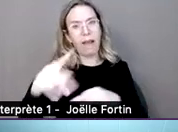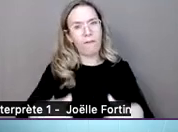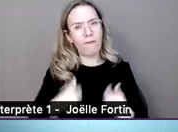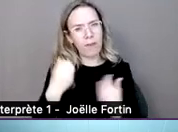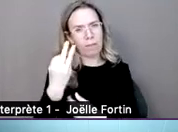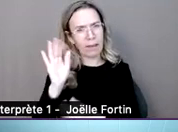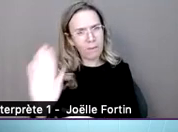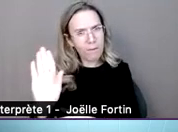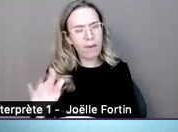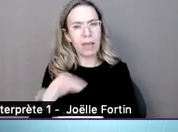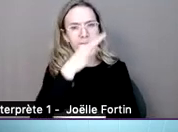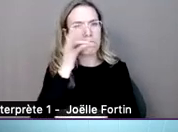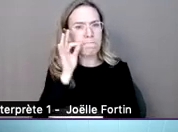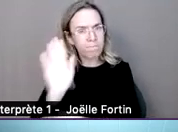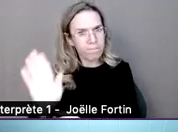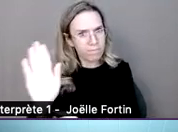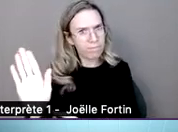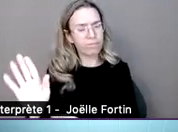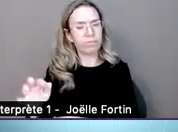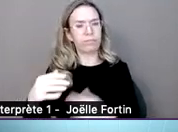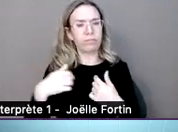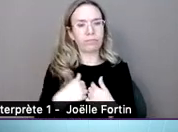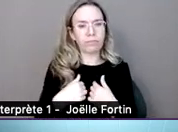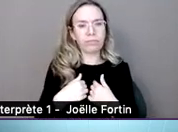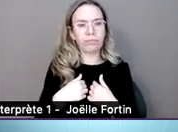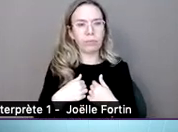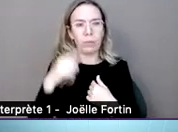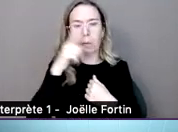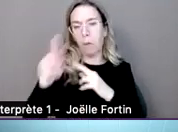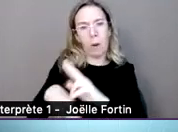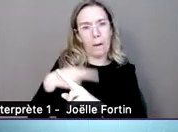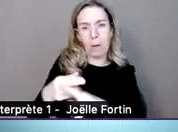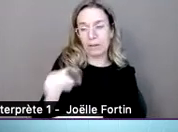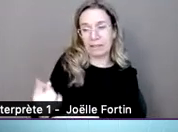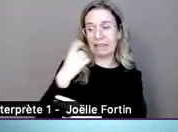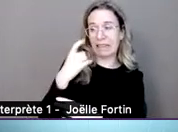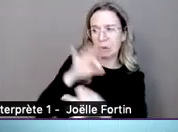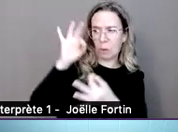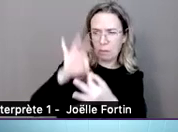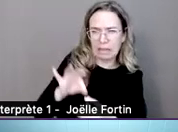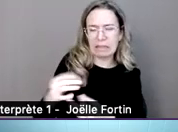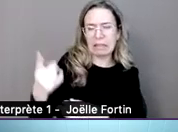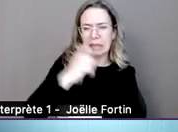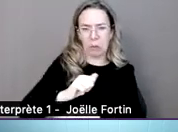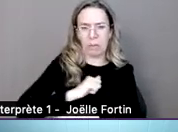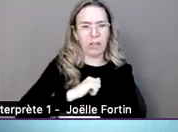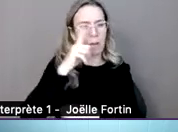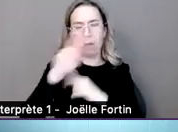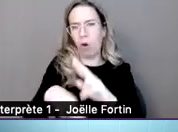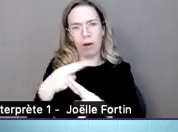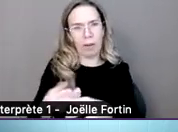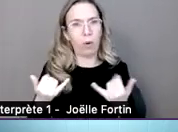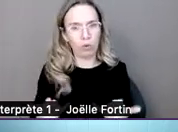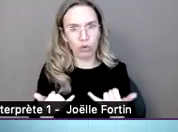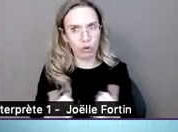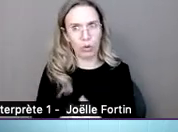et votre confidentialité, nous ne répondrons aujourd'hui qu'aux questions générales posées dans le cadre des